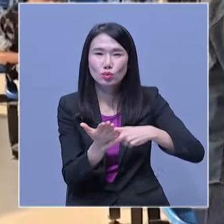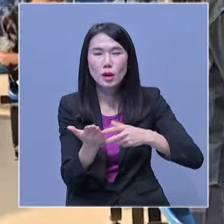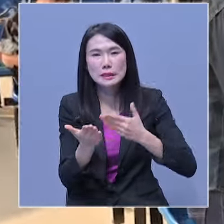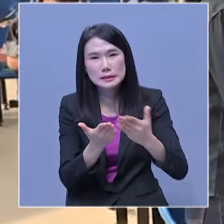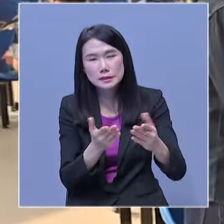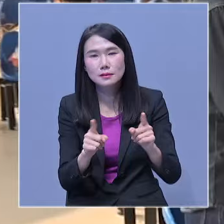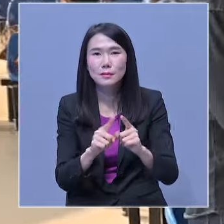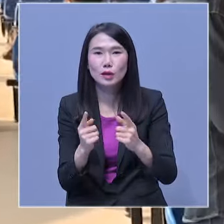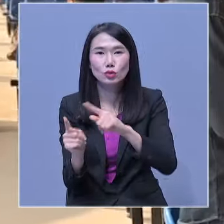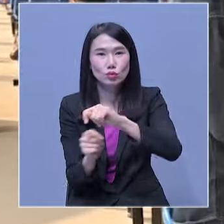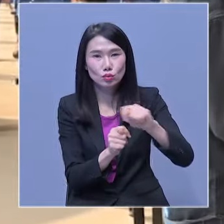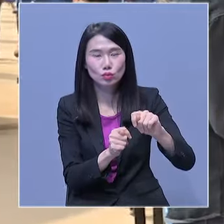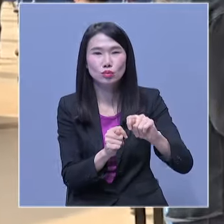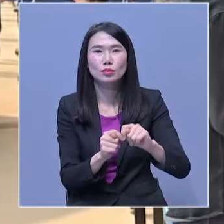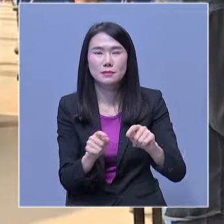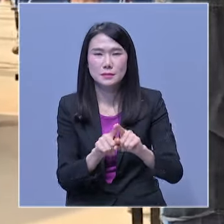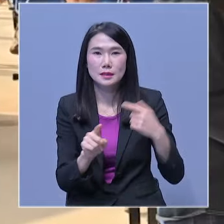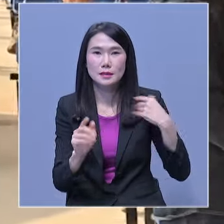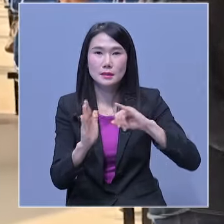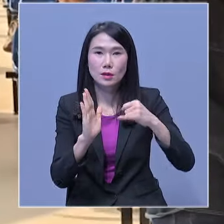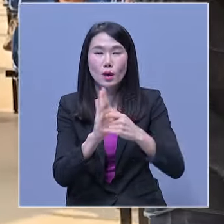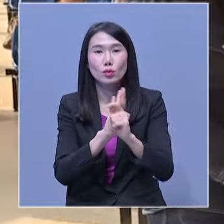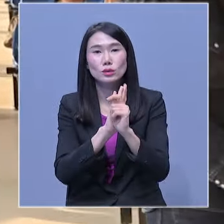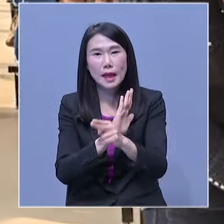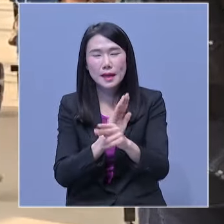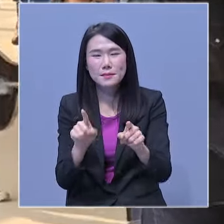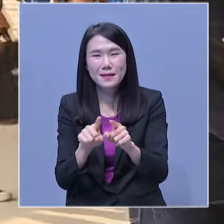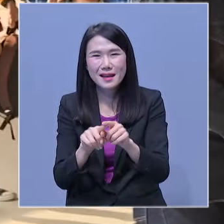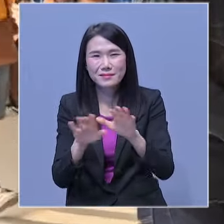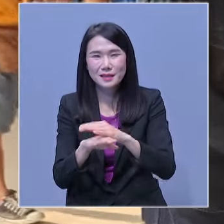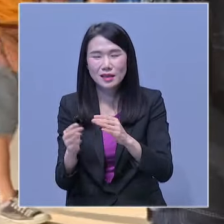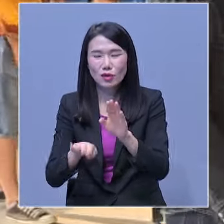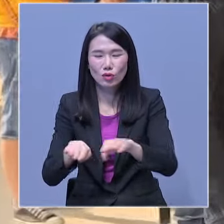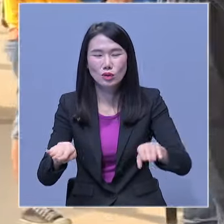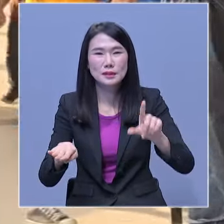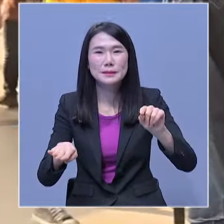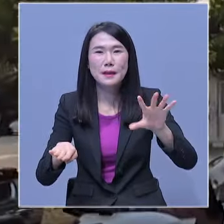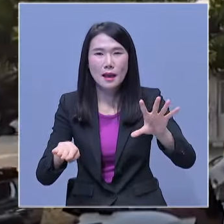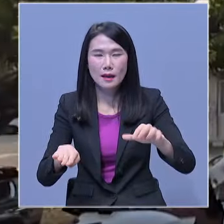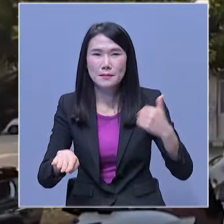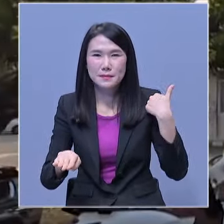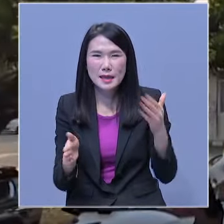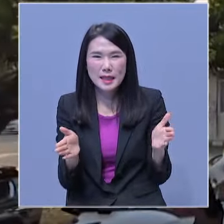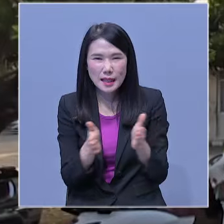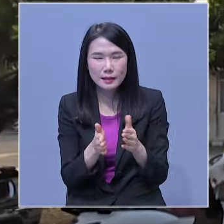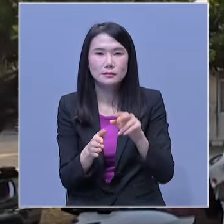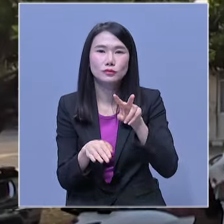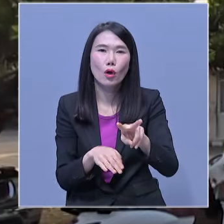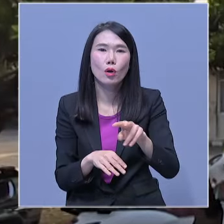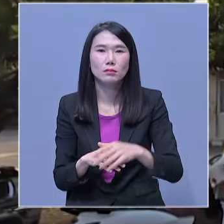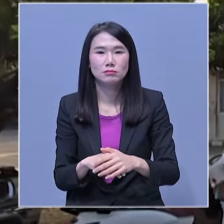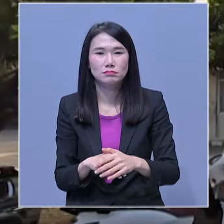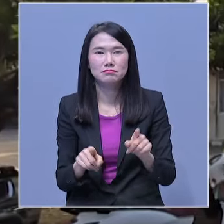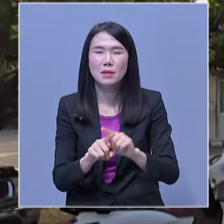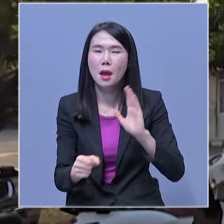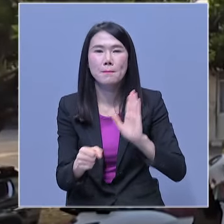มินิบัสซึ่งทางอุทัยธานีนะครับเป็นจังหวัดเล็กมีรถตู้โดยสาร 25คันแล้วก็มินิบัสอีก 2คันมัน